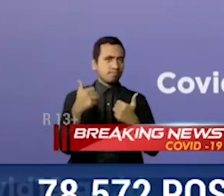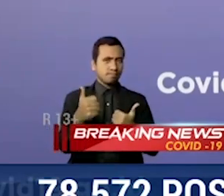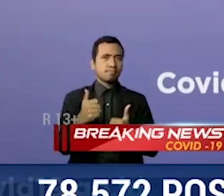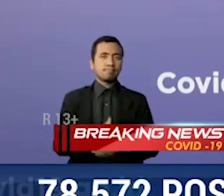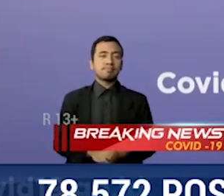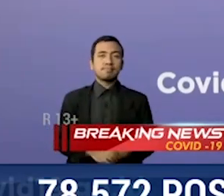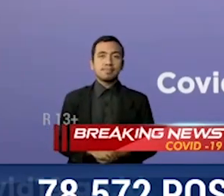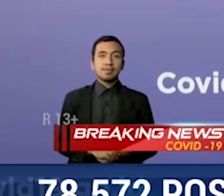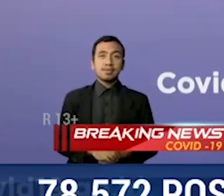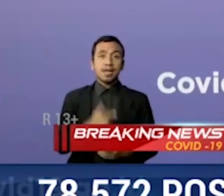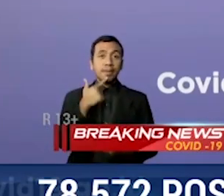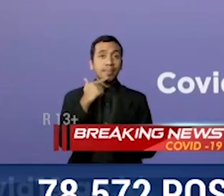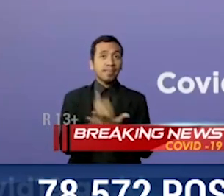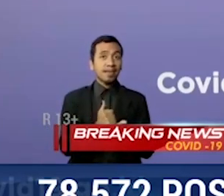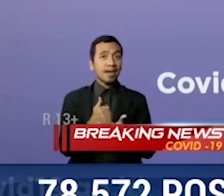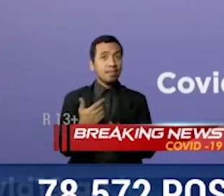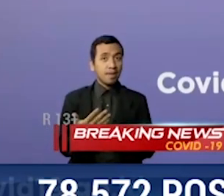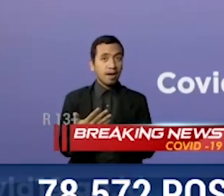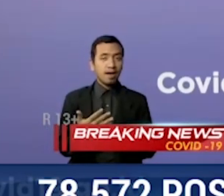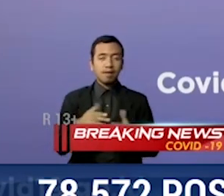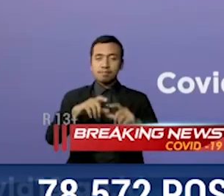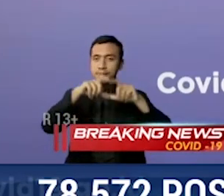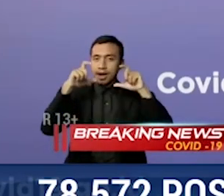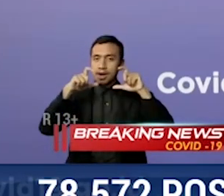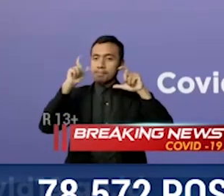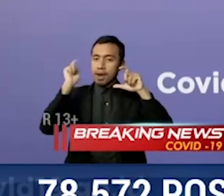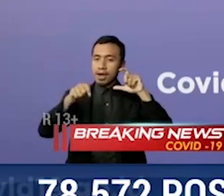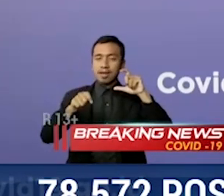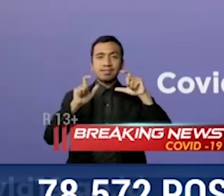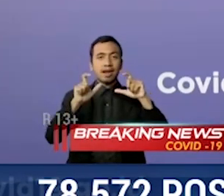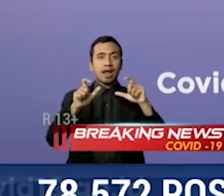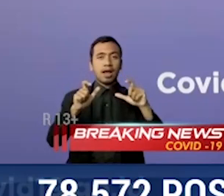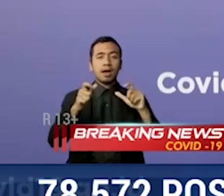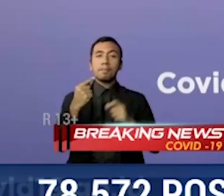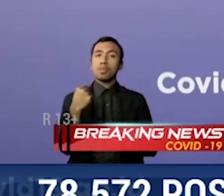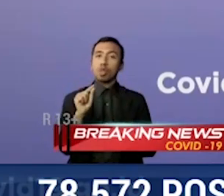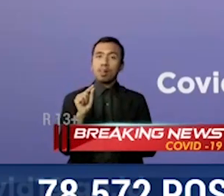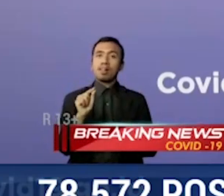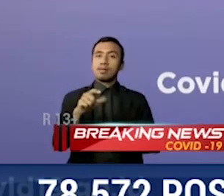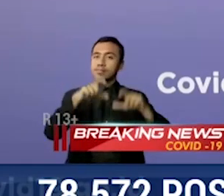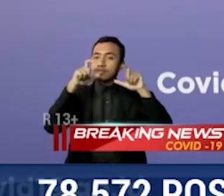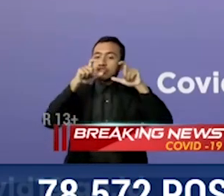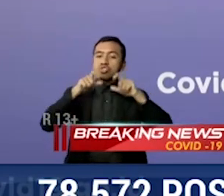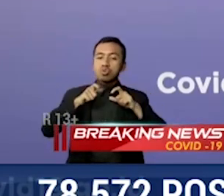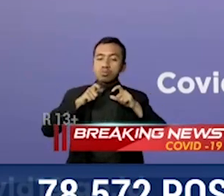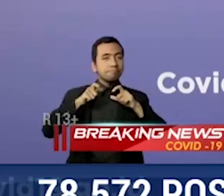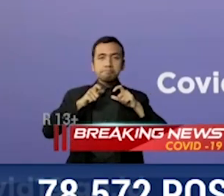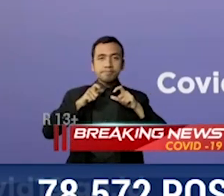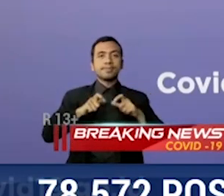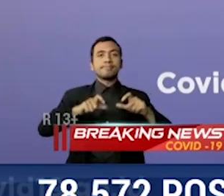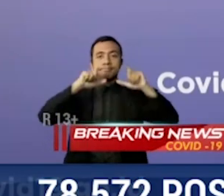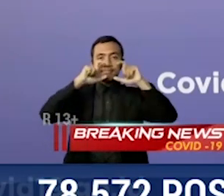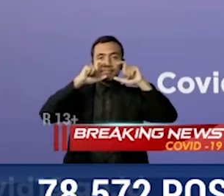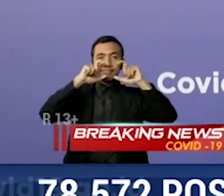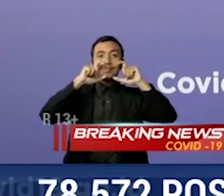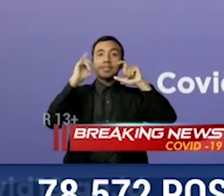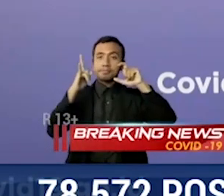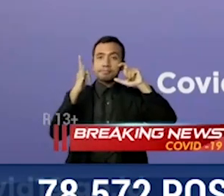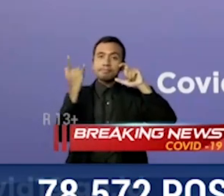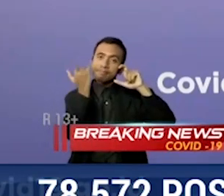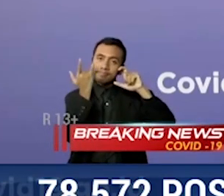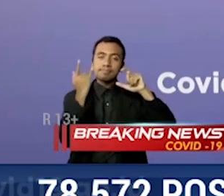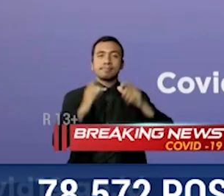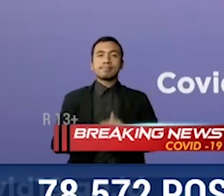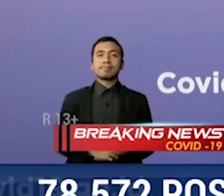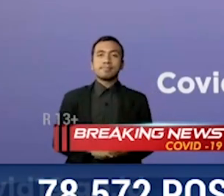prasyaratnya adalah gunakan dengan benar hal ini menjadi beberapa hal yang perlu kita atensi bersama